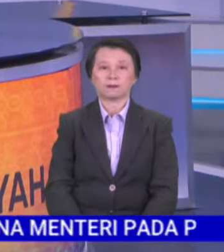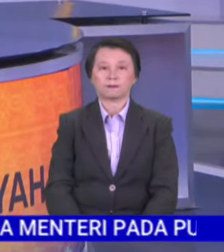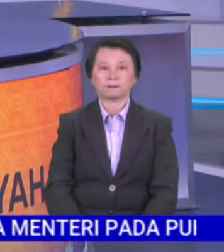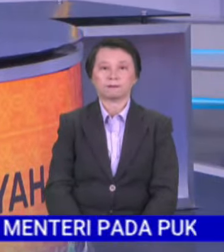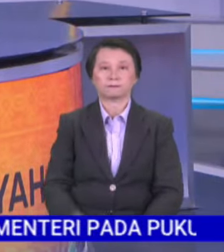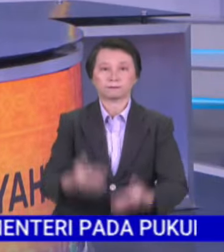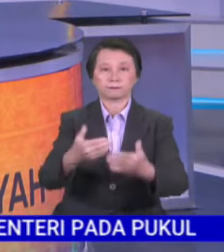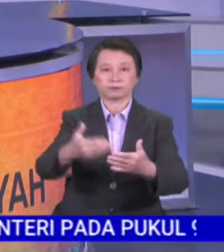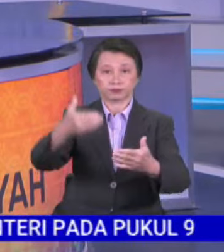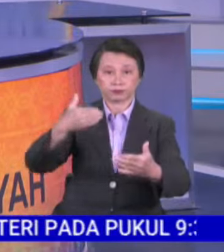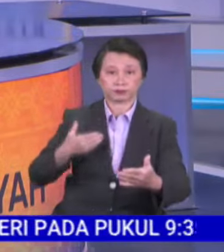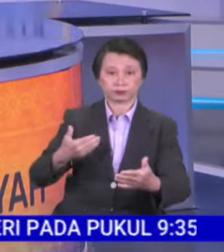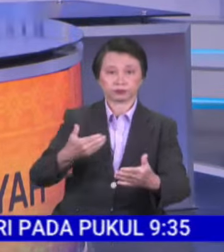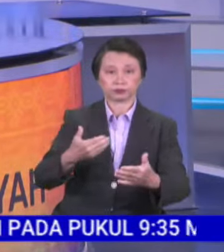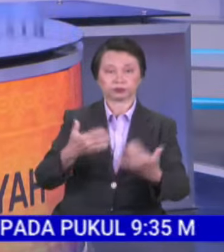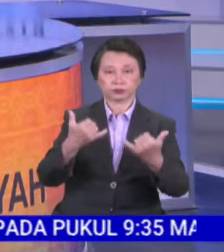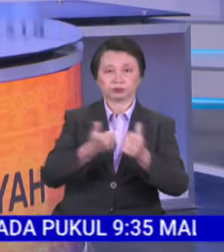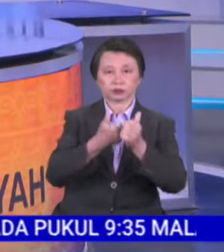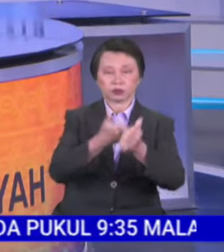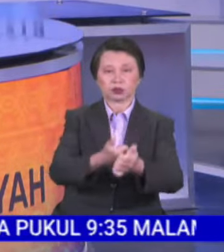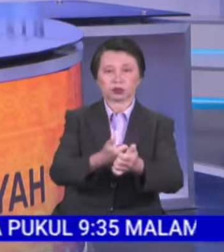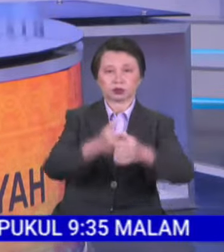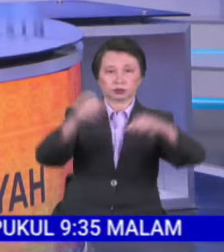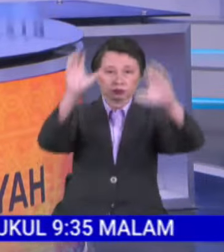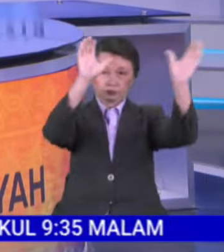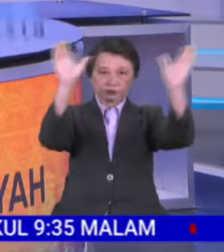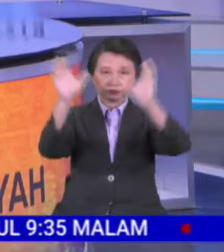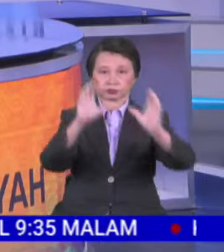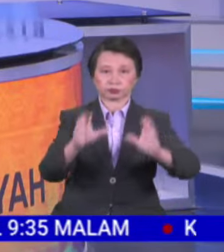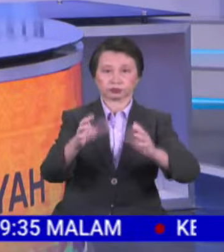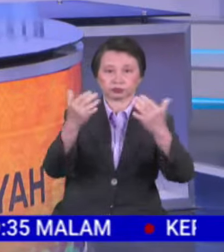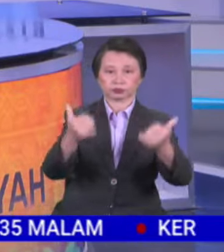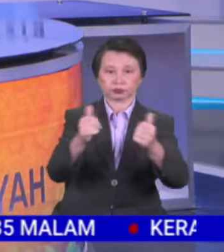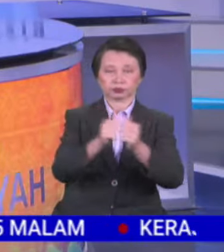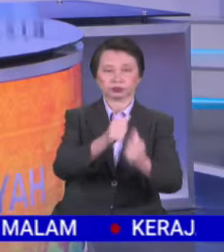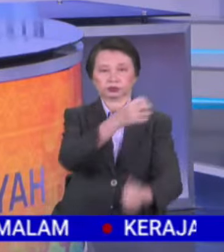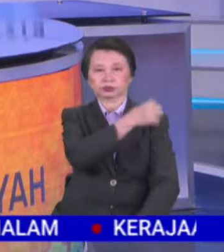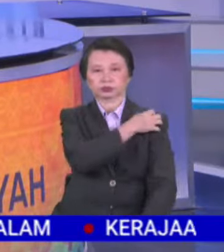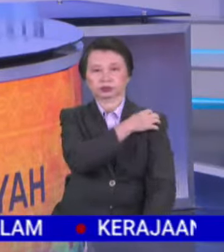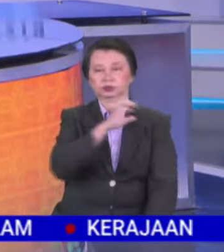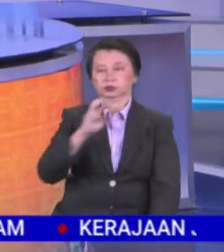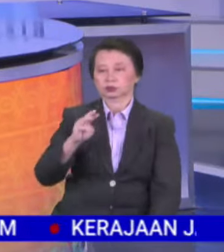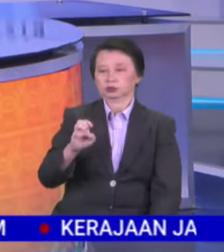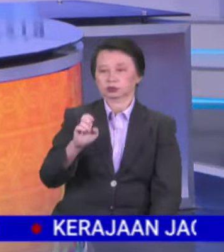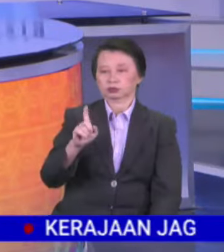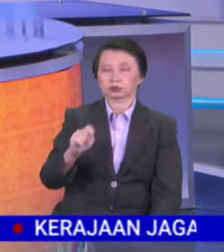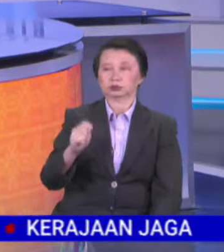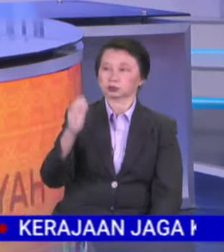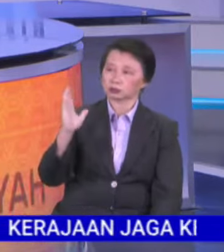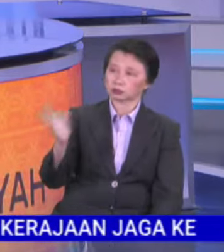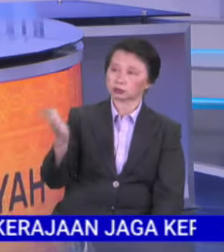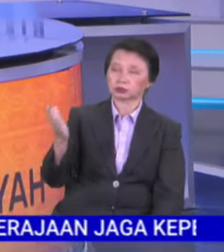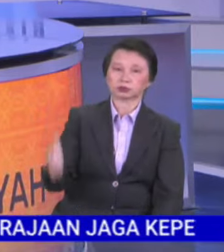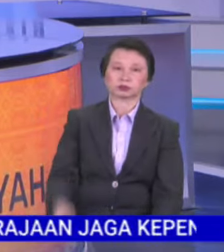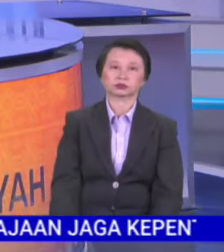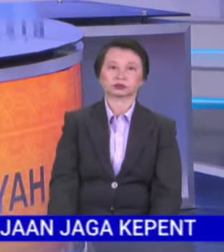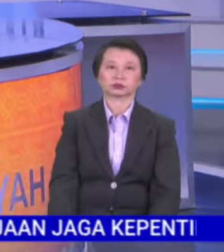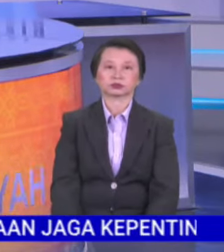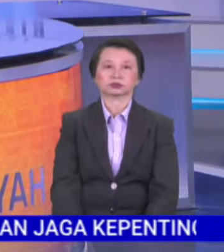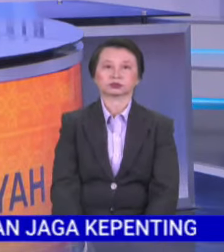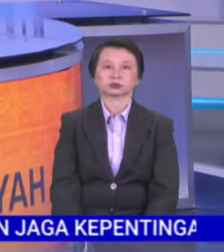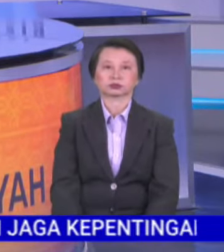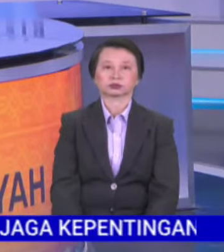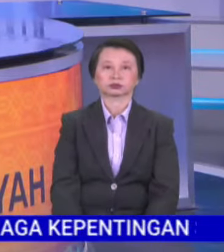Baik saudara, sebelum ke paparan berikutnya, kita ikuti perkembangan cuaca semasa bersama pegawai Met Malaysia, Atika Marziah Mokhtar. Silakan